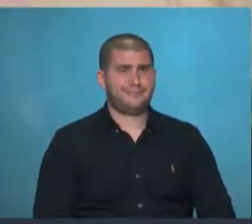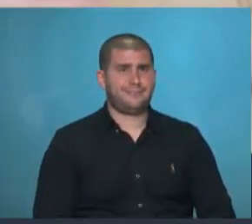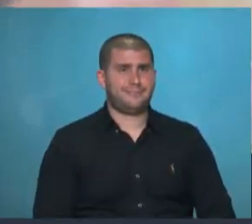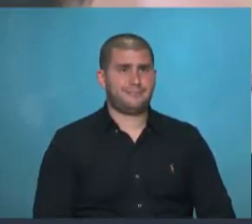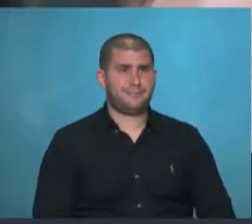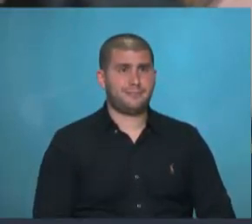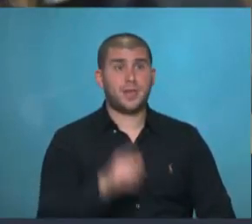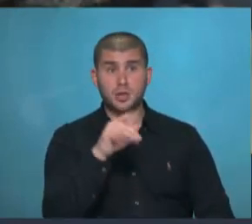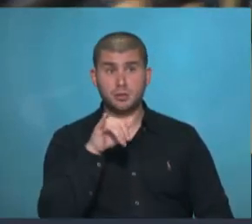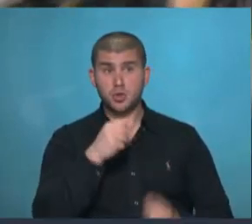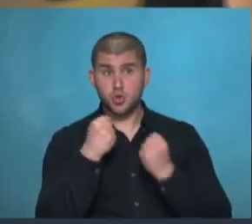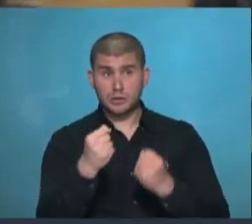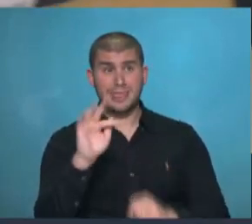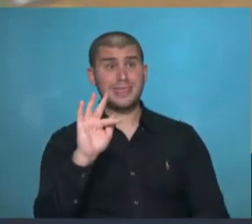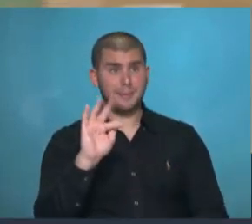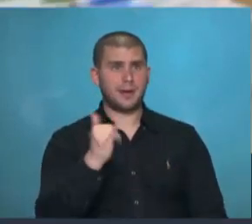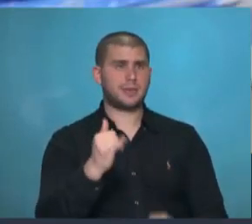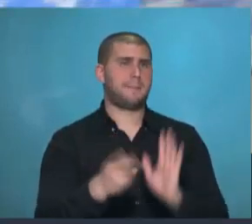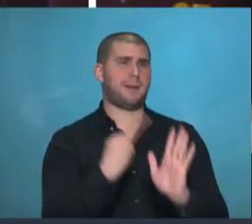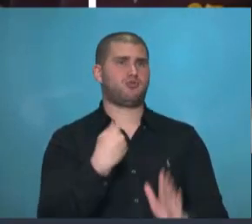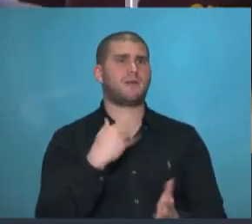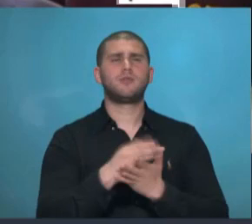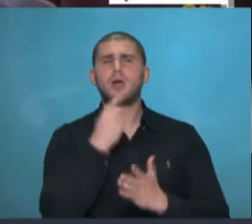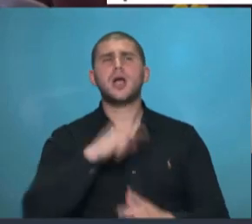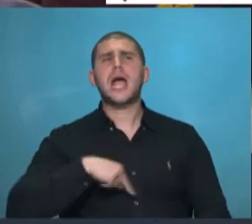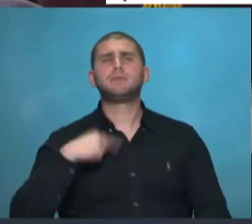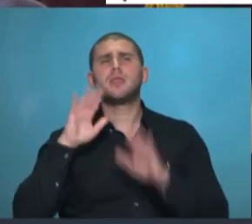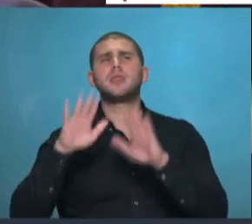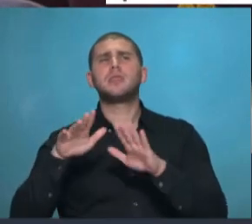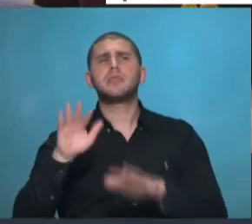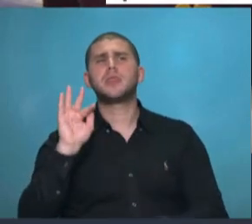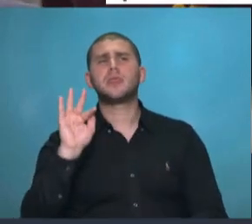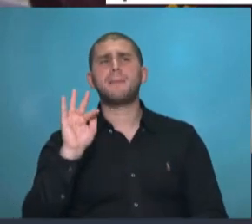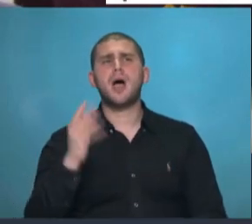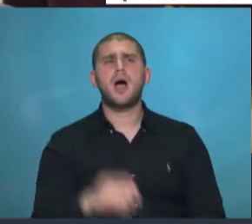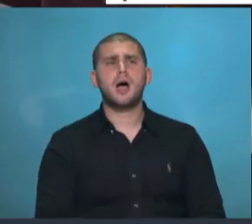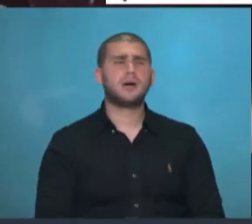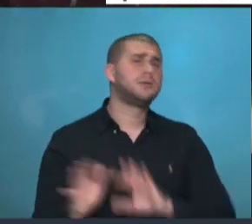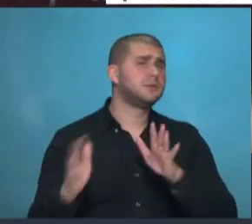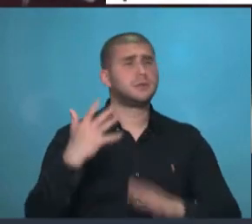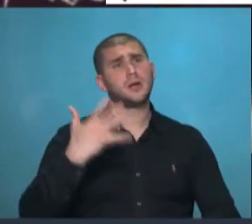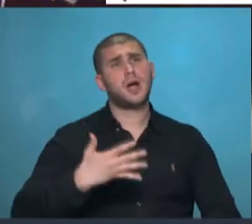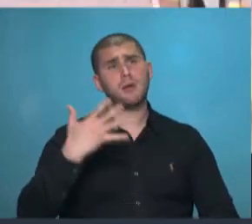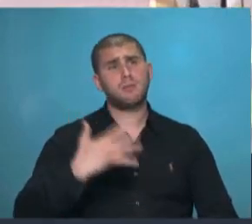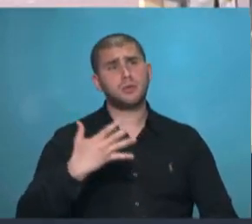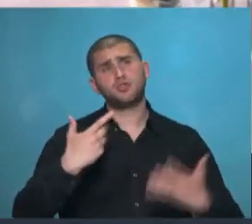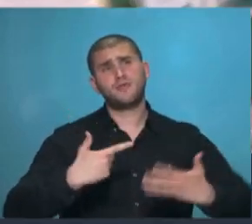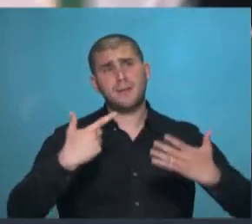You are going to Taba? Yes, I'm a second time here. And how long you are going to be in Taba? About